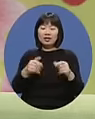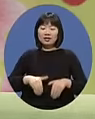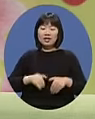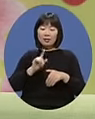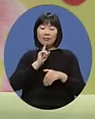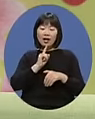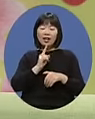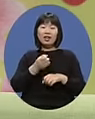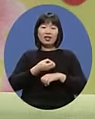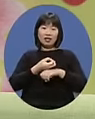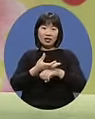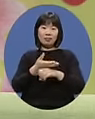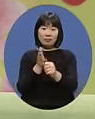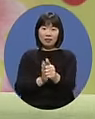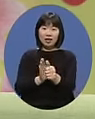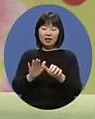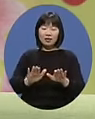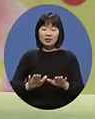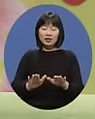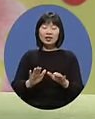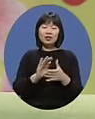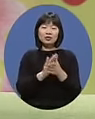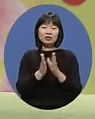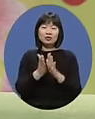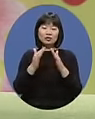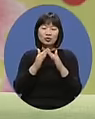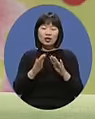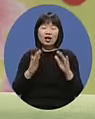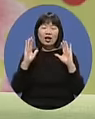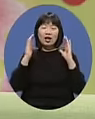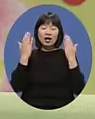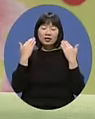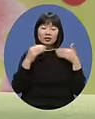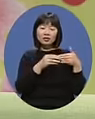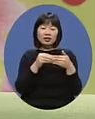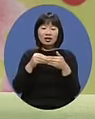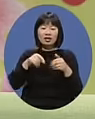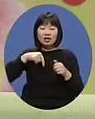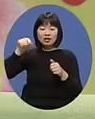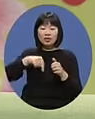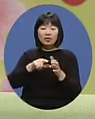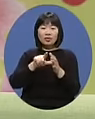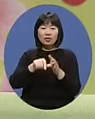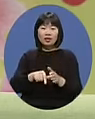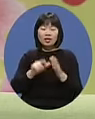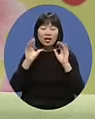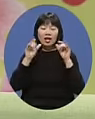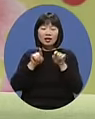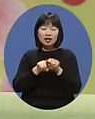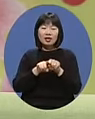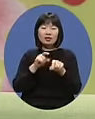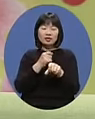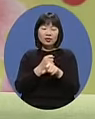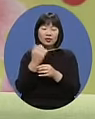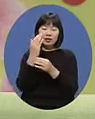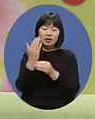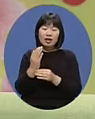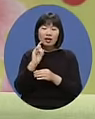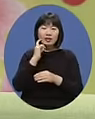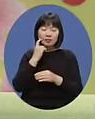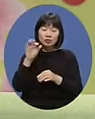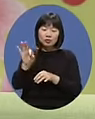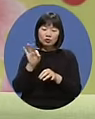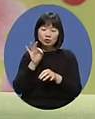건네주시면 좋겠고요. 그리고 아이 뭐 유치원이나 이제 학교로 데리러 갔다 오실 때 아이하고 같이 낙엽, 예쁜 낙엽